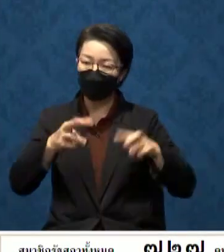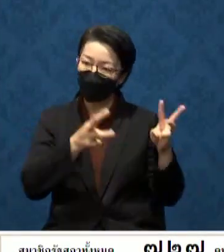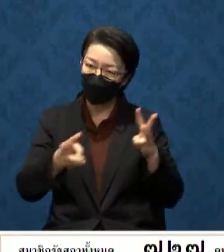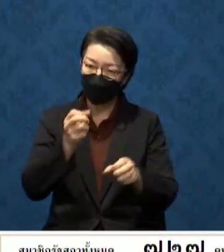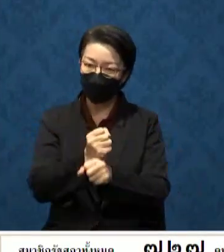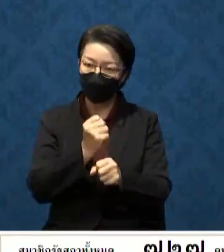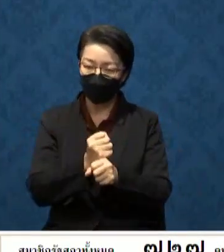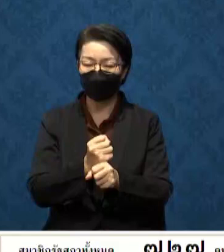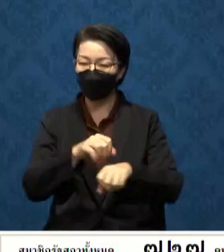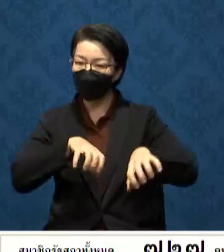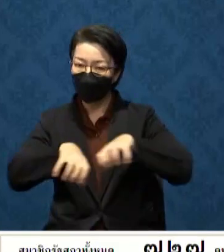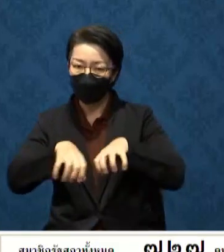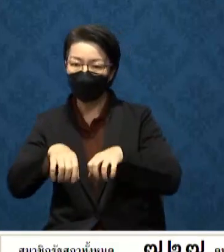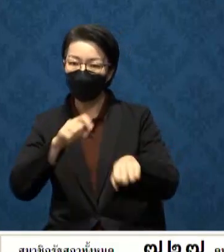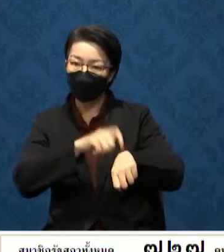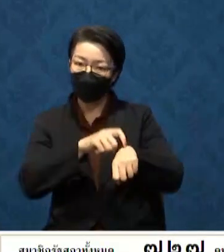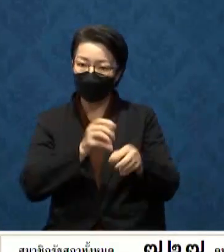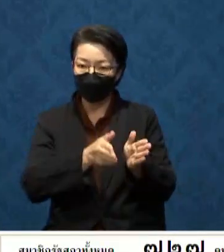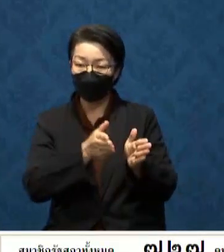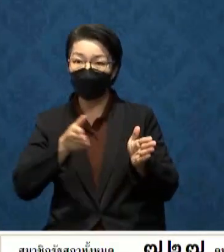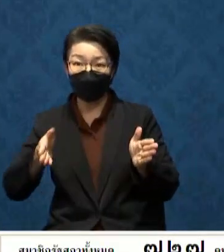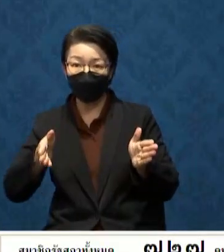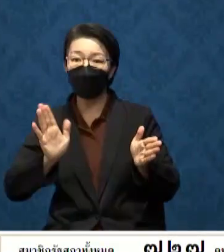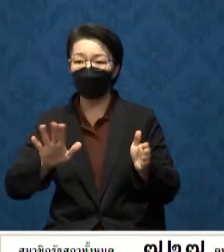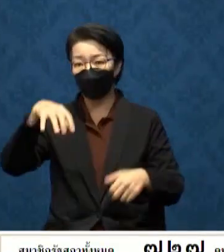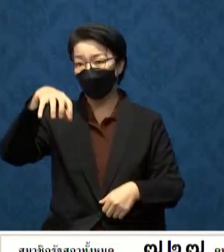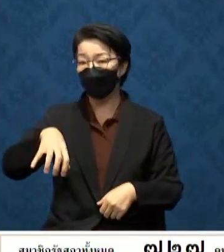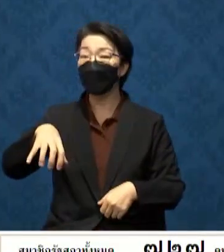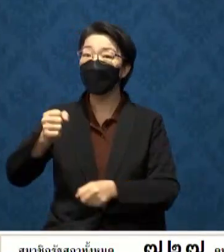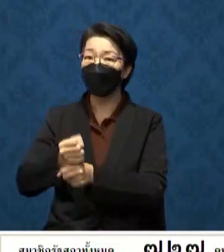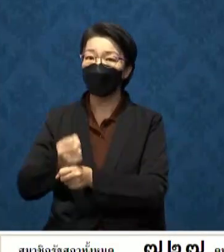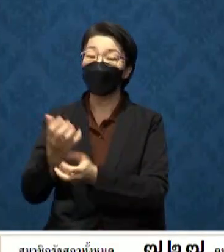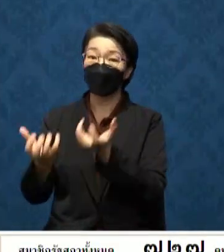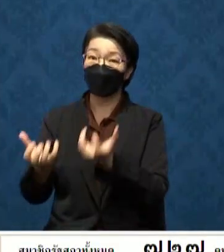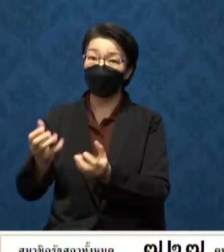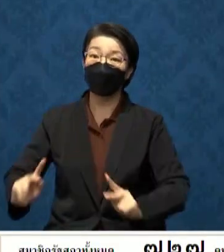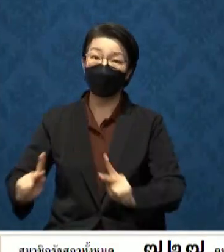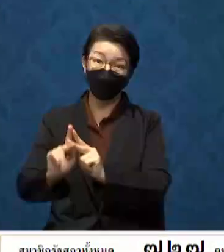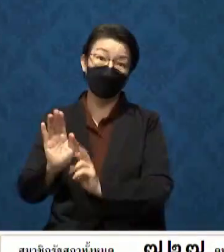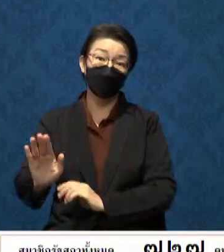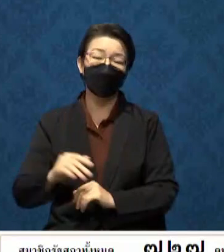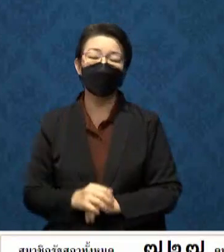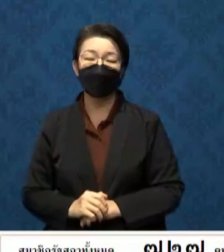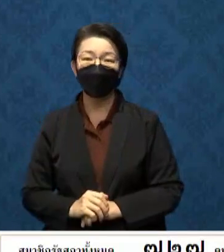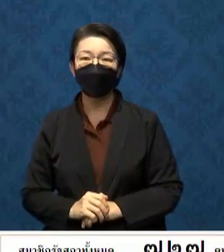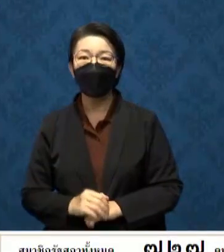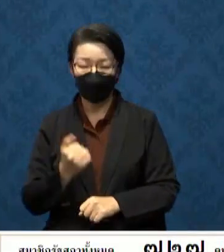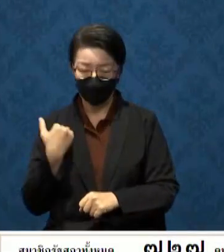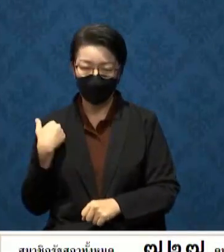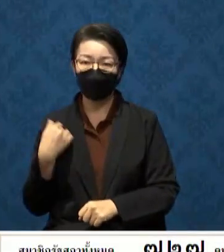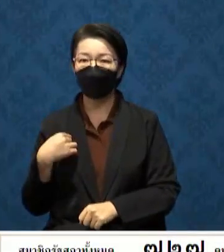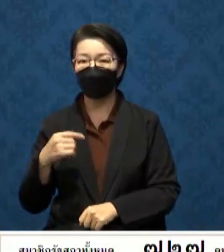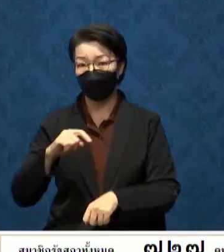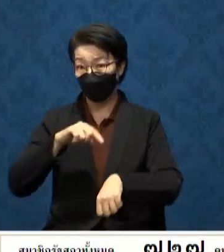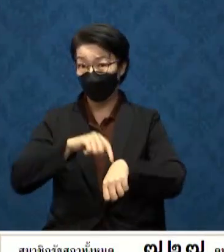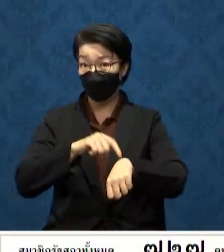าการดำเนินงานของหน่วยงานในกระบวนการยุติธรรมนะครับโดยกำหนดว่า3ปี